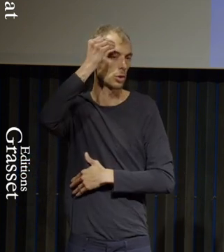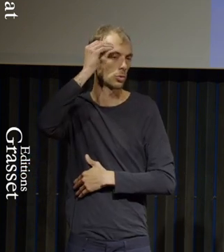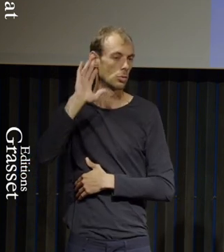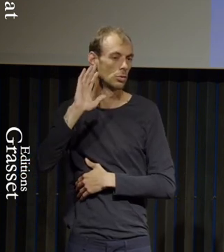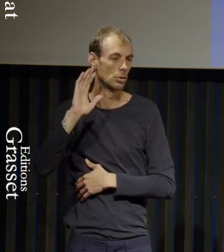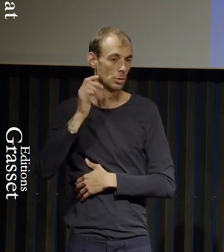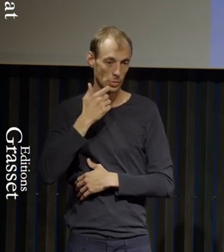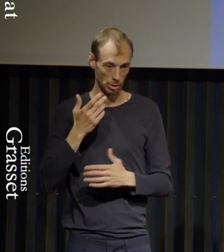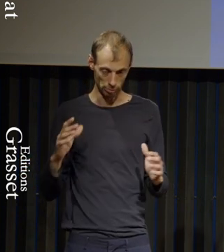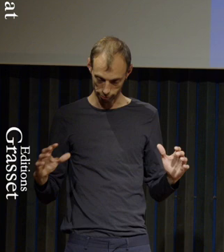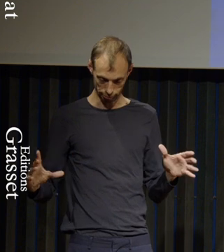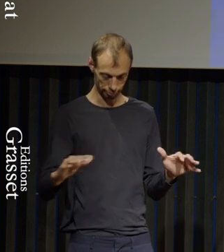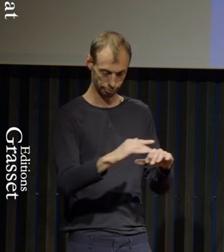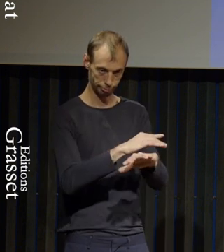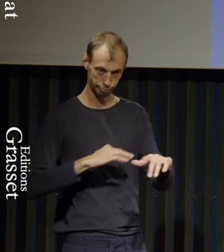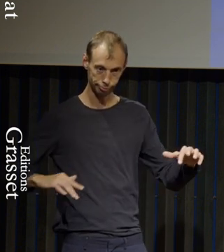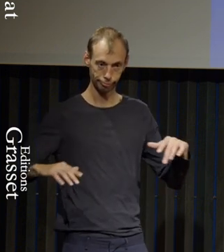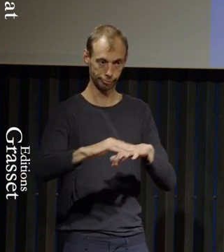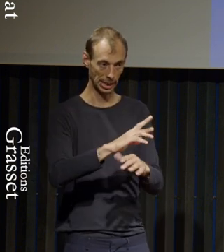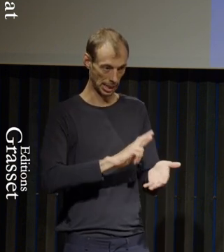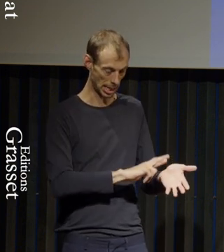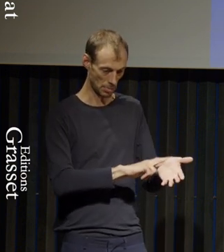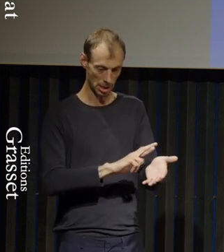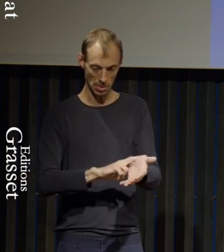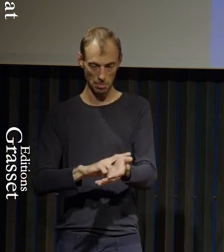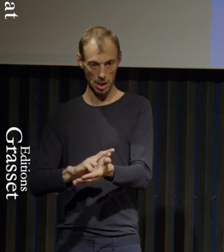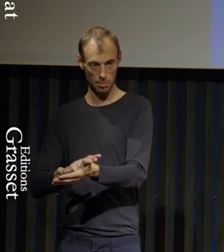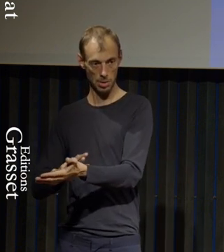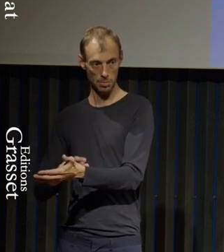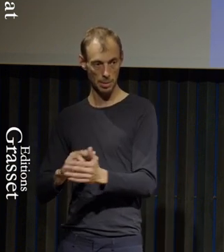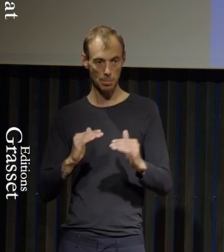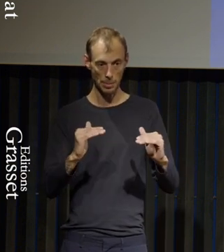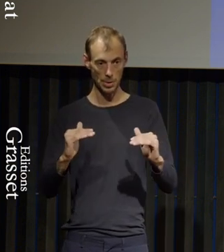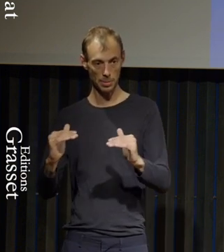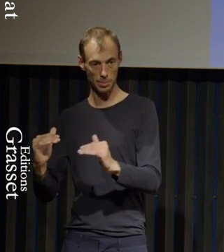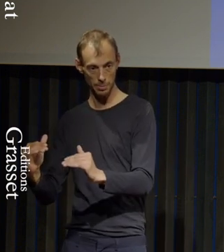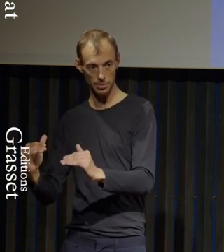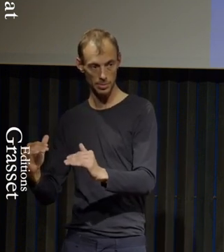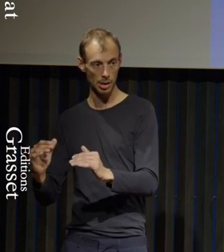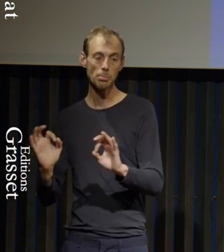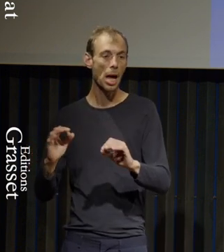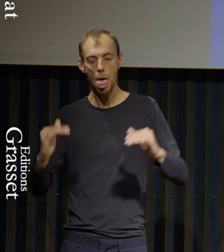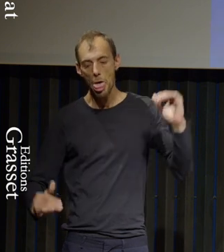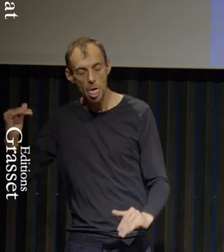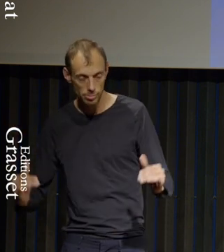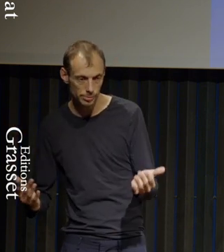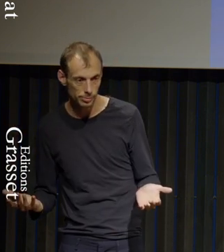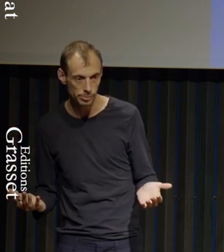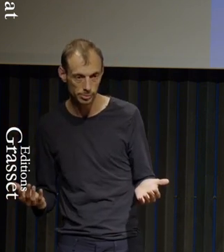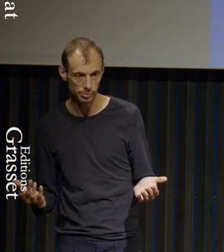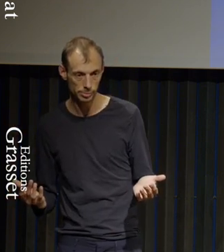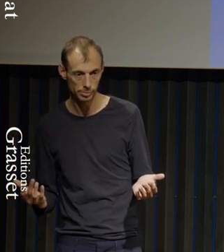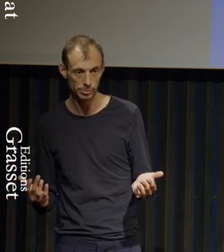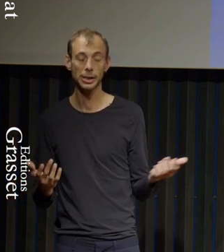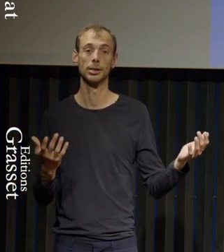qui est un rythme qui ne soit pas désarticulé. Et justement, l'une des pathologies reines de la psychiatrie,